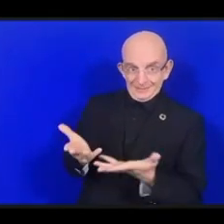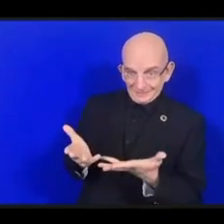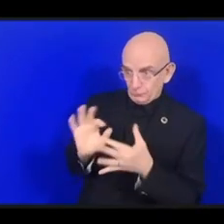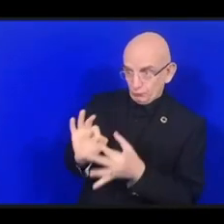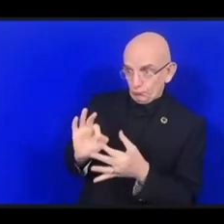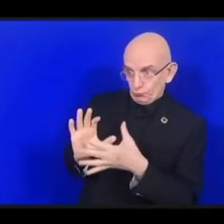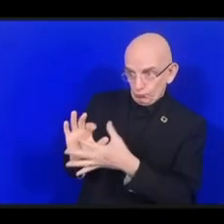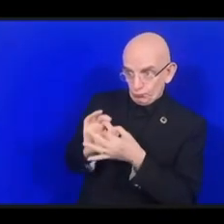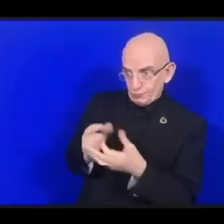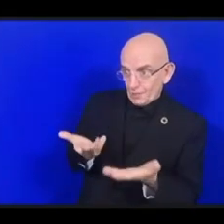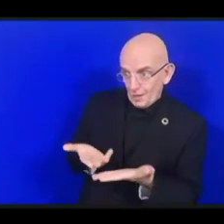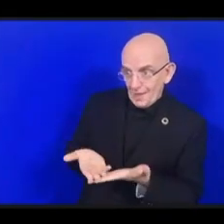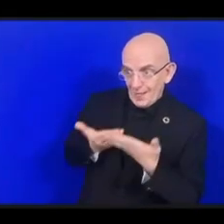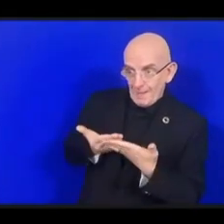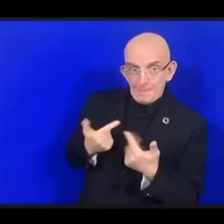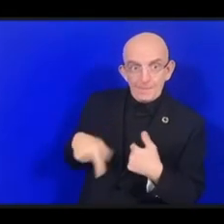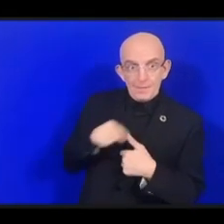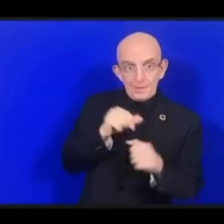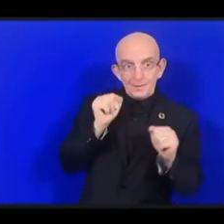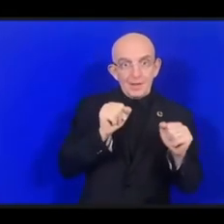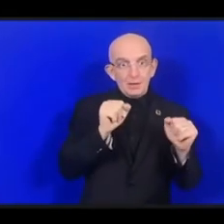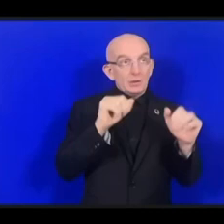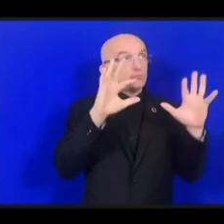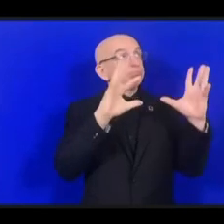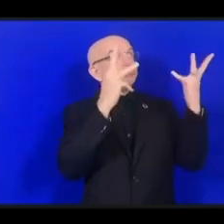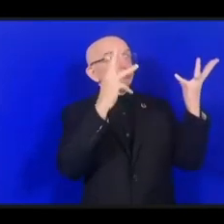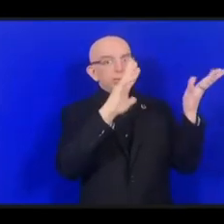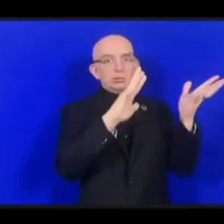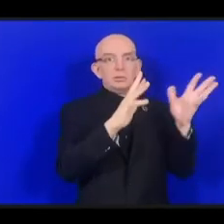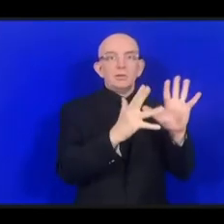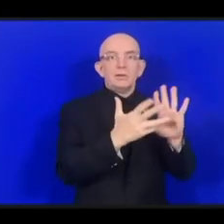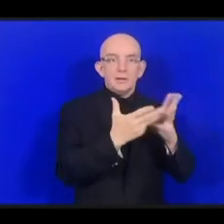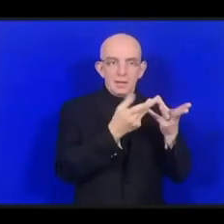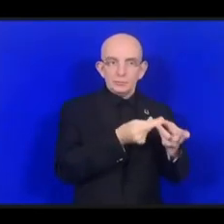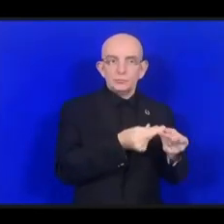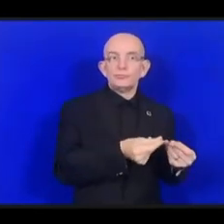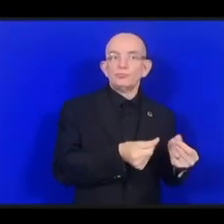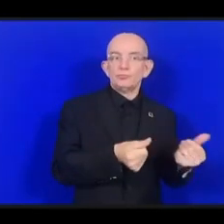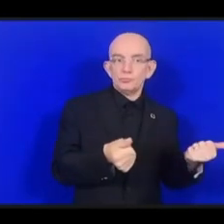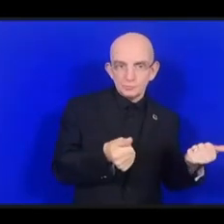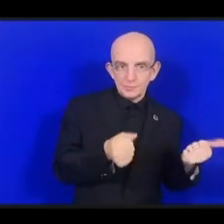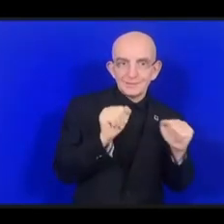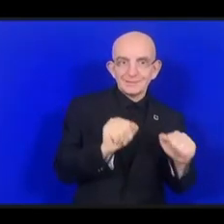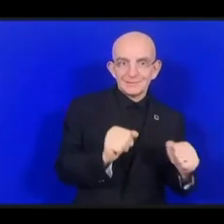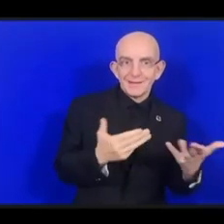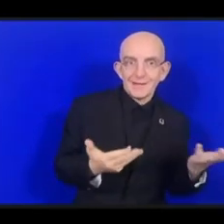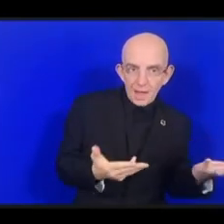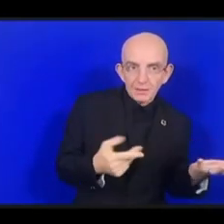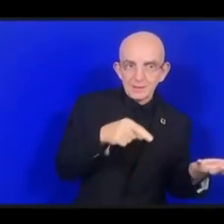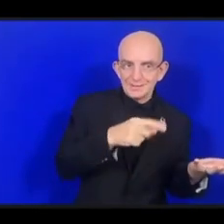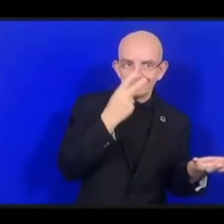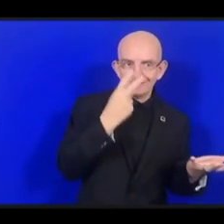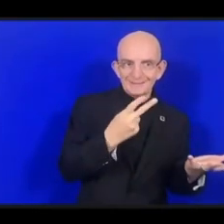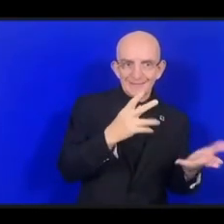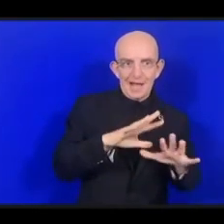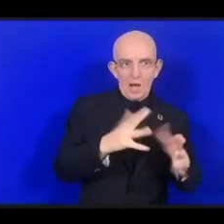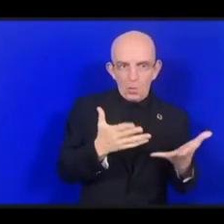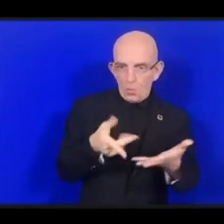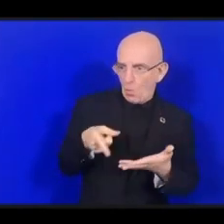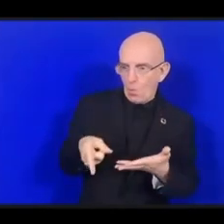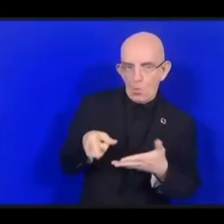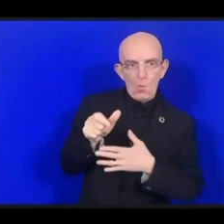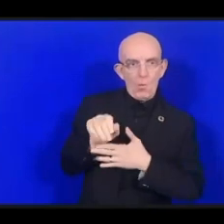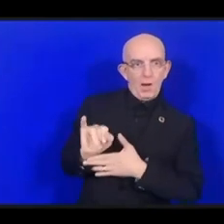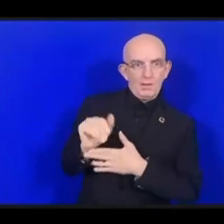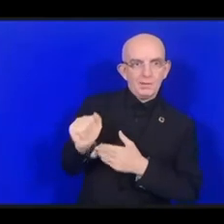améliorer les prévisions météorologiques la prévention des catastrophes naturelles pour faire